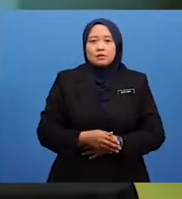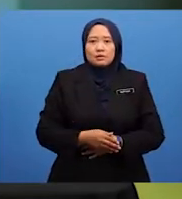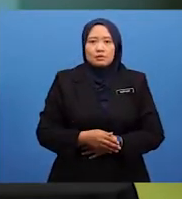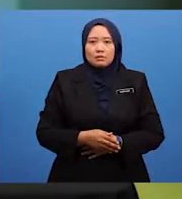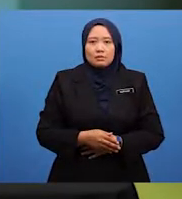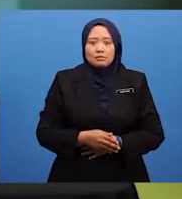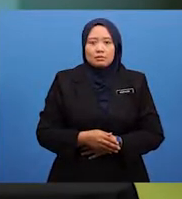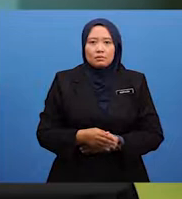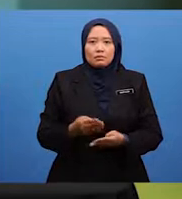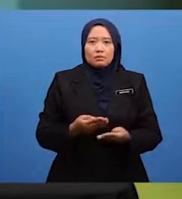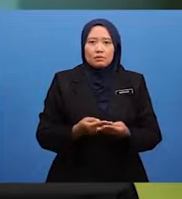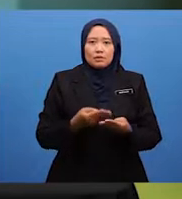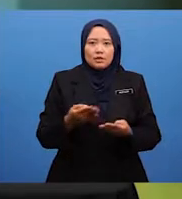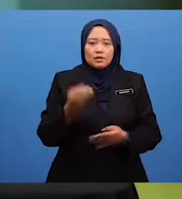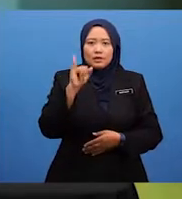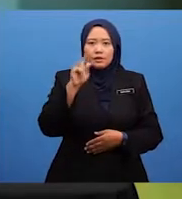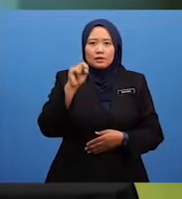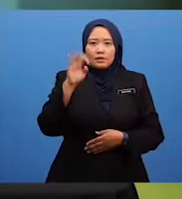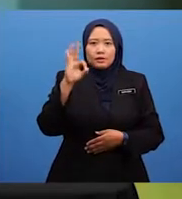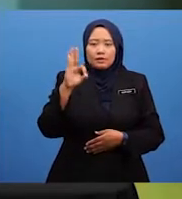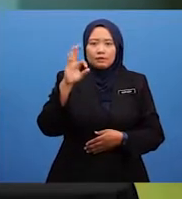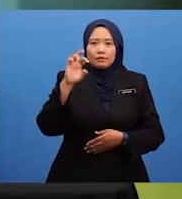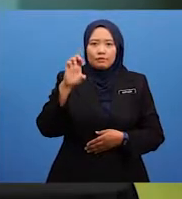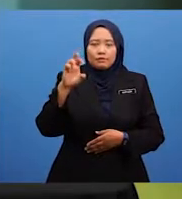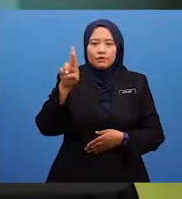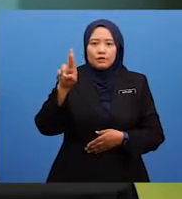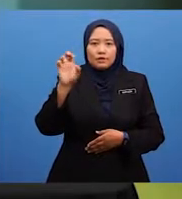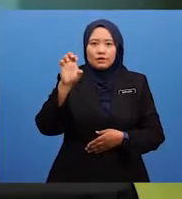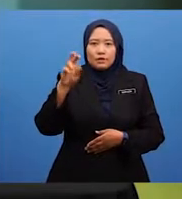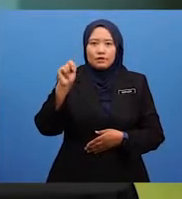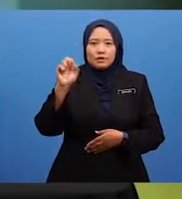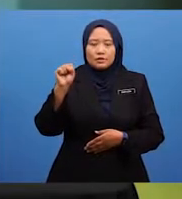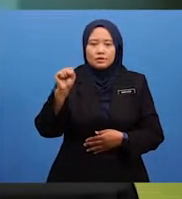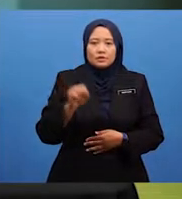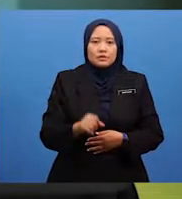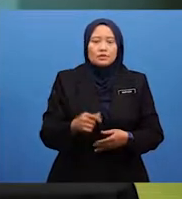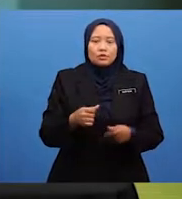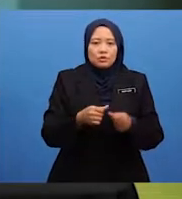Berikan inference tentang jarak yang dilalui oleh kotak A.